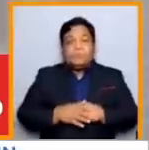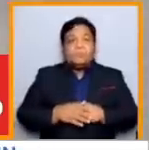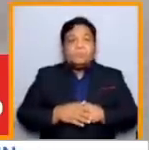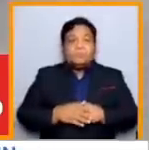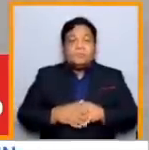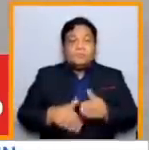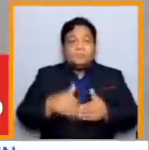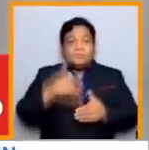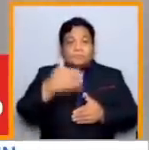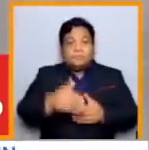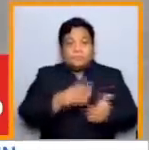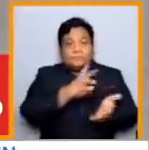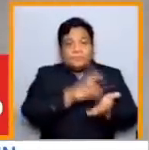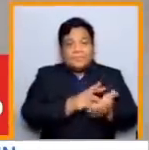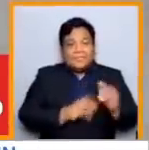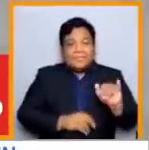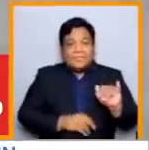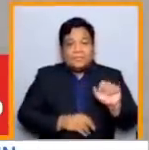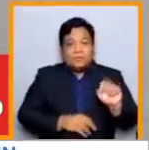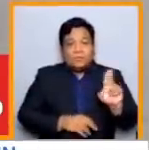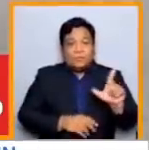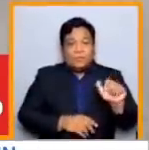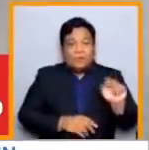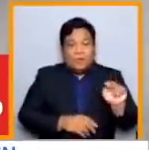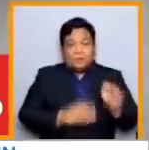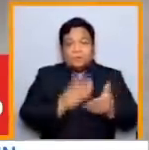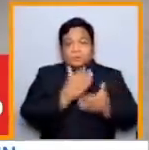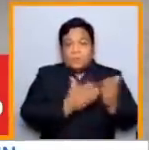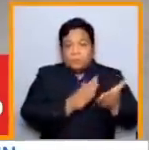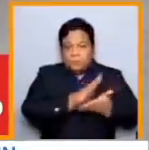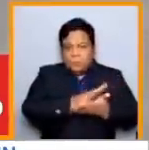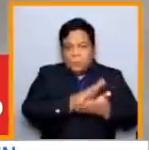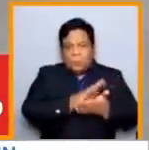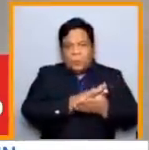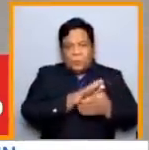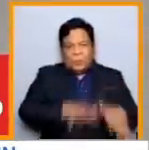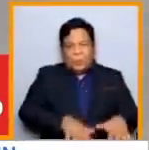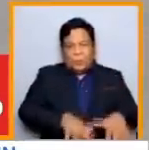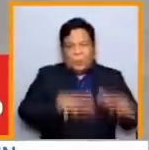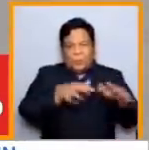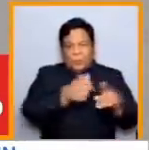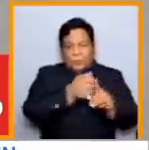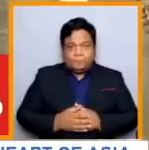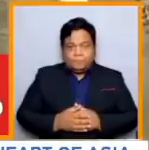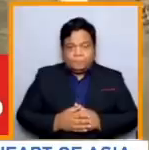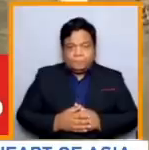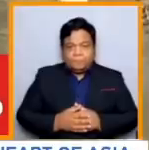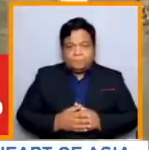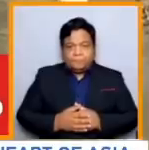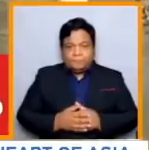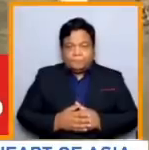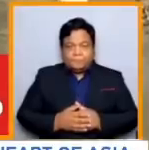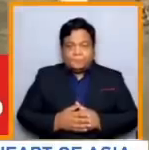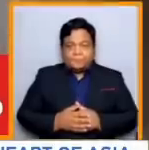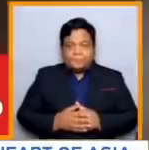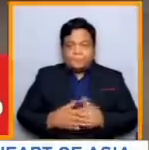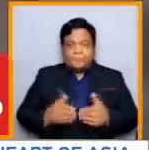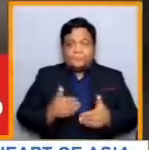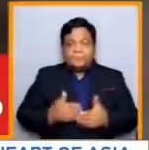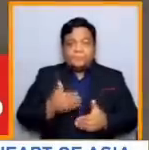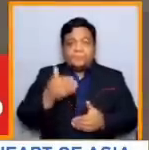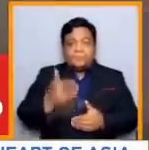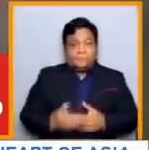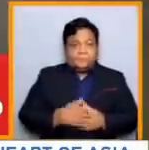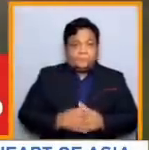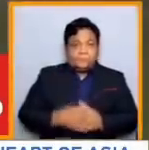Isulan. Pinasok ng tubig ang mga silid-aralan. Mabuti na lang at naiangat ng mga guro ang ilang gamit. Sa General Santa City naman, malaki ang